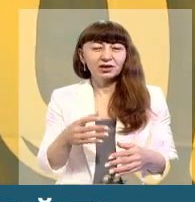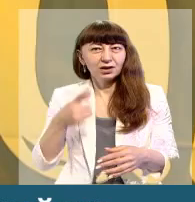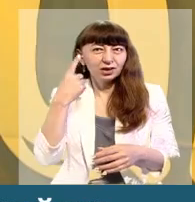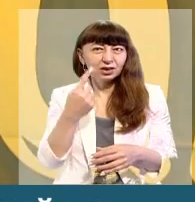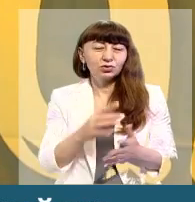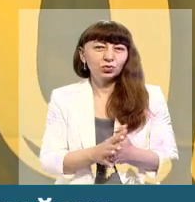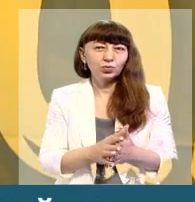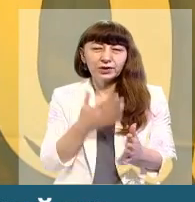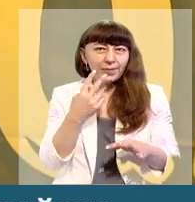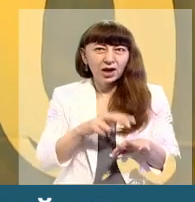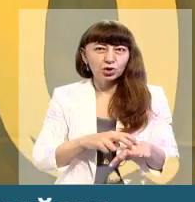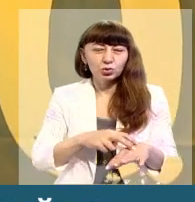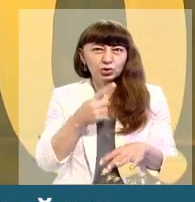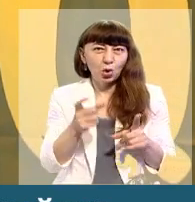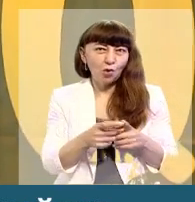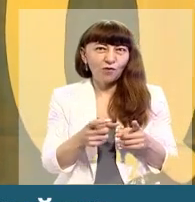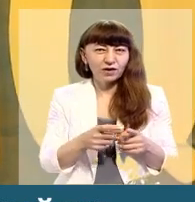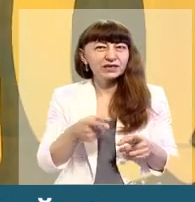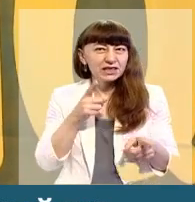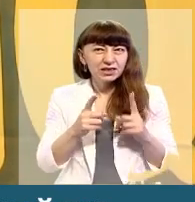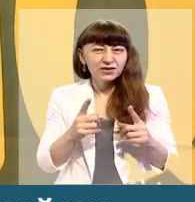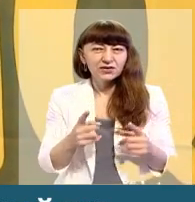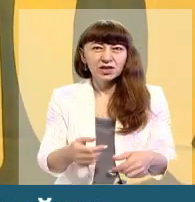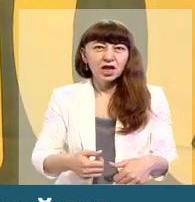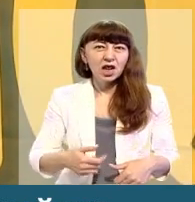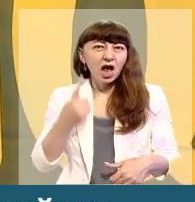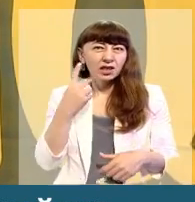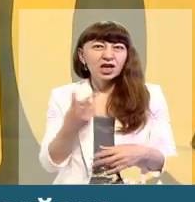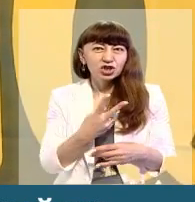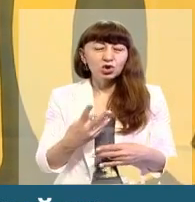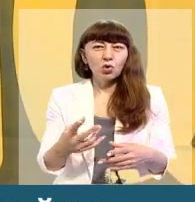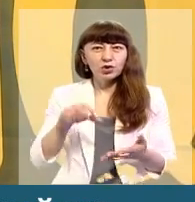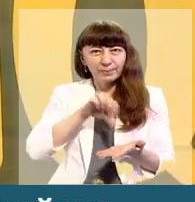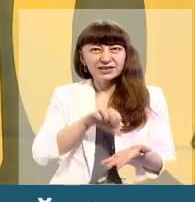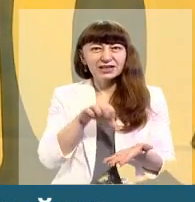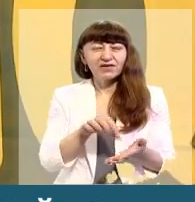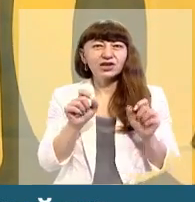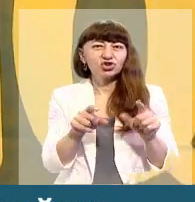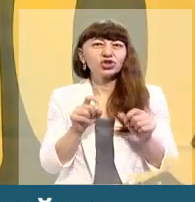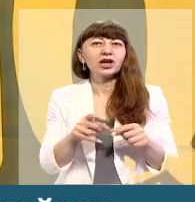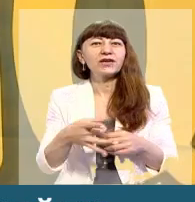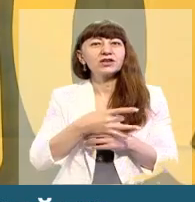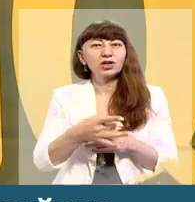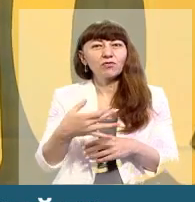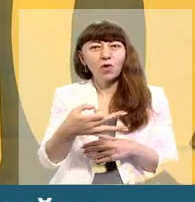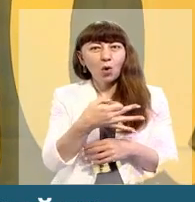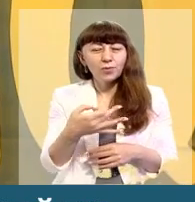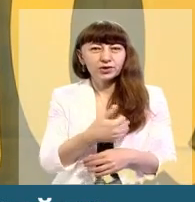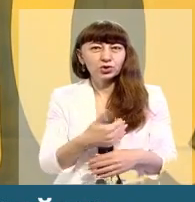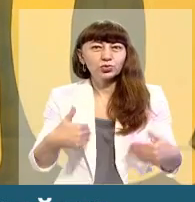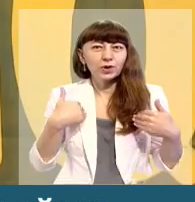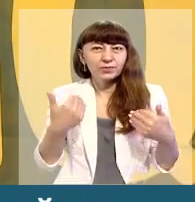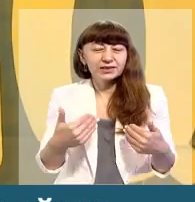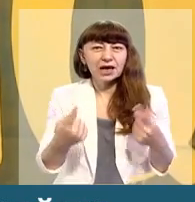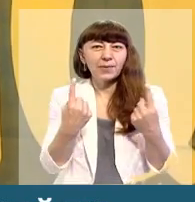слова, что вы достойно представляете наш Жатигоринский район в области. Поэтому я вам хочу